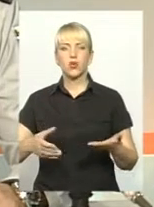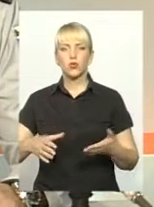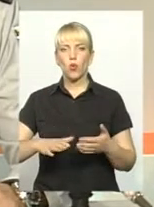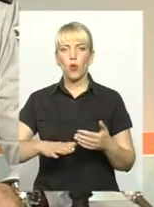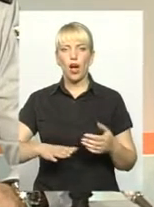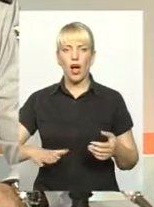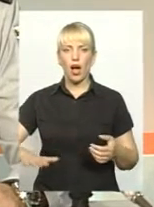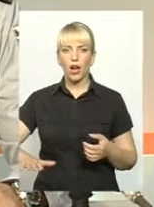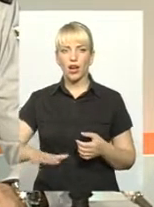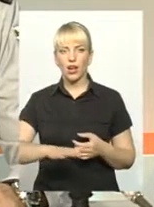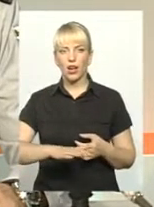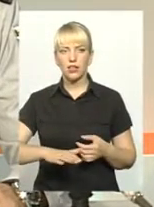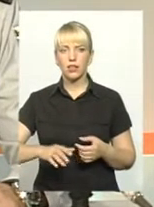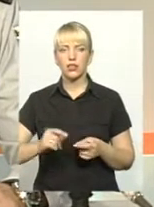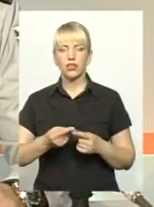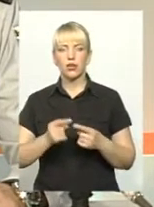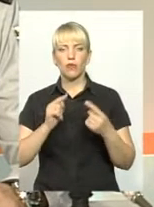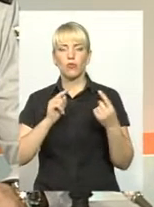нелегальним